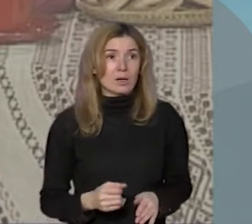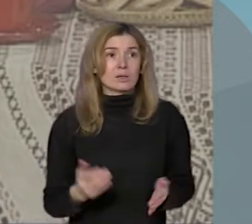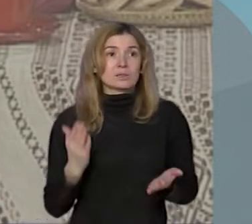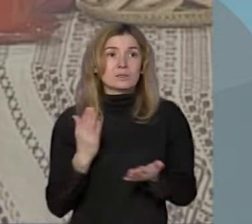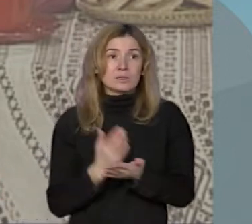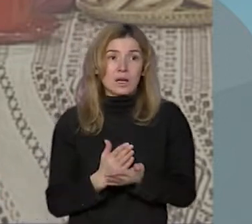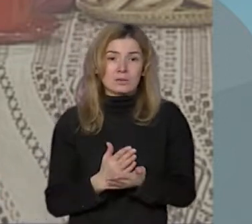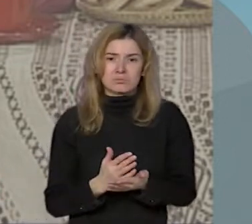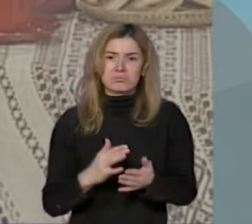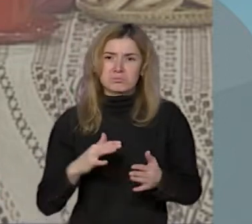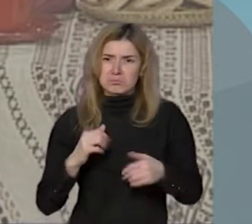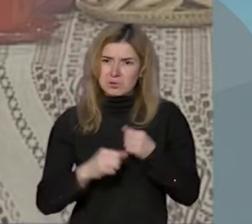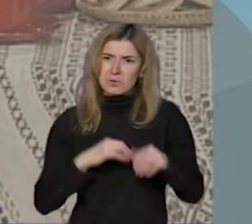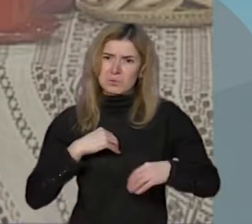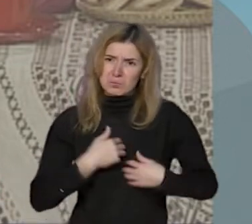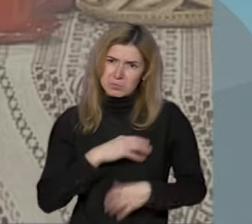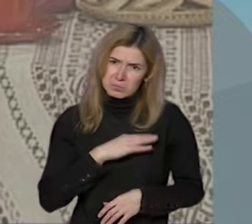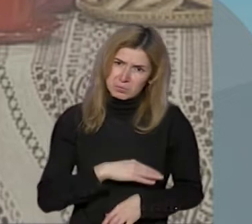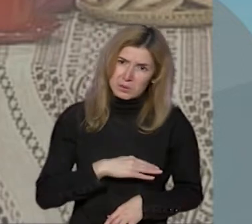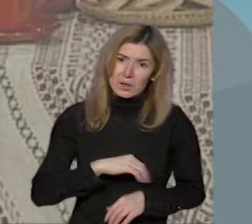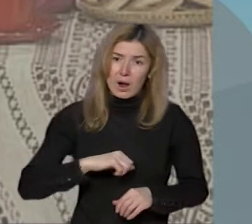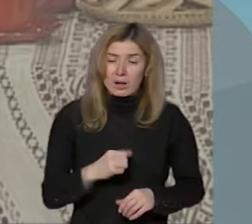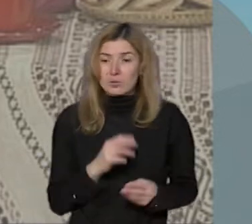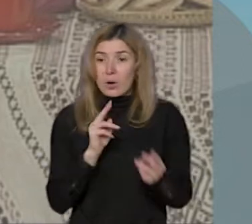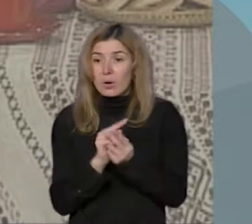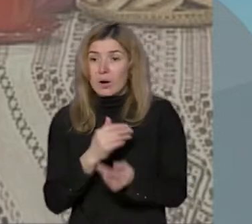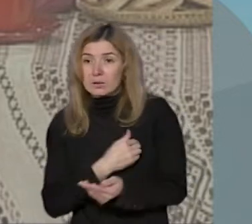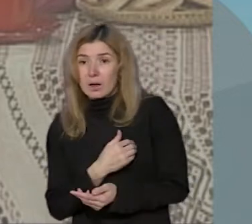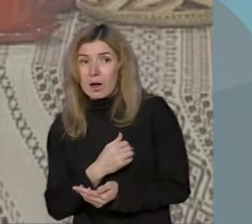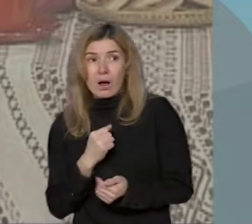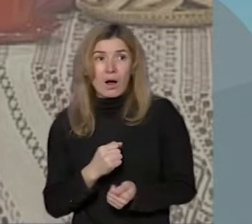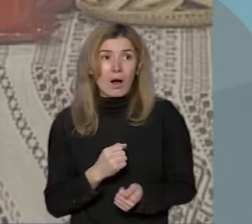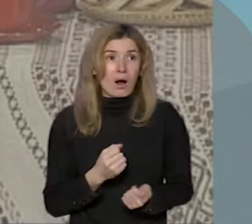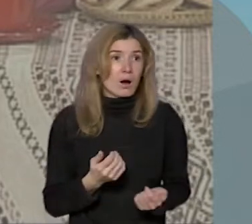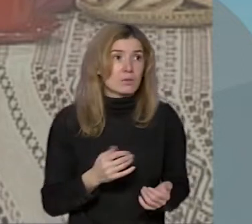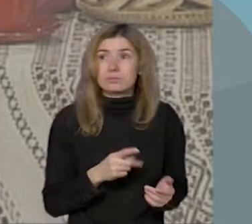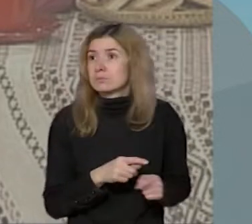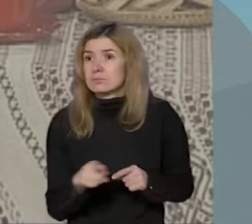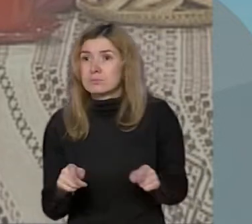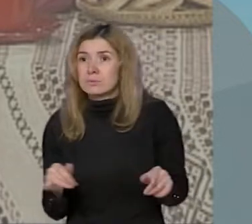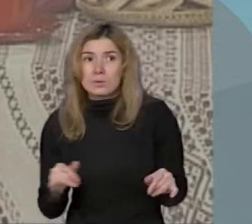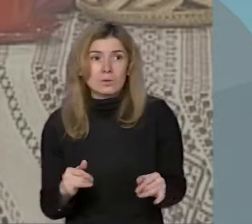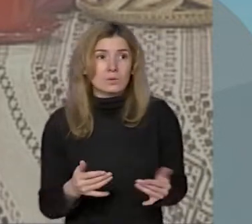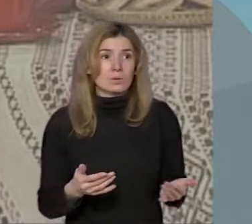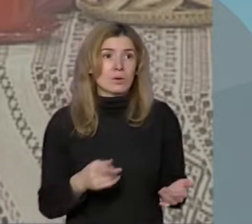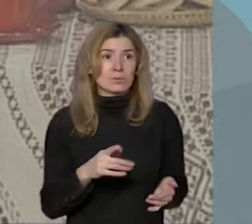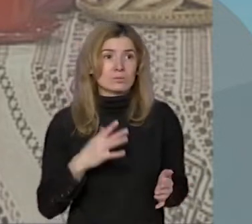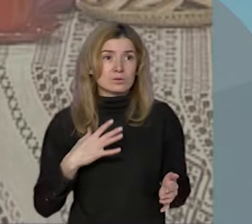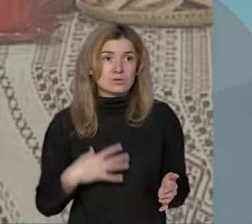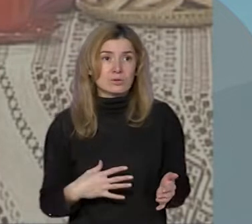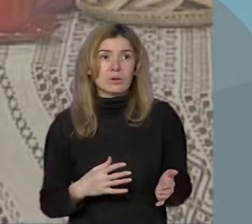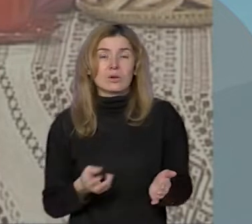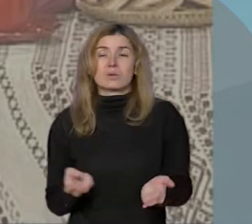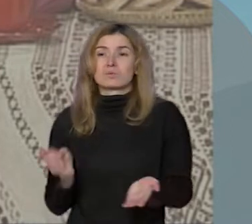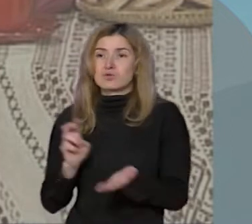и стало медвежонку очень грустно. Захотел он с друзьями встретиться, а они от него разбежались кто куда. Пришлось ему к